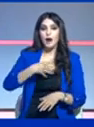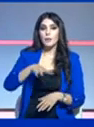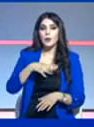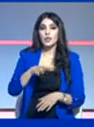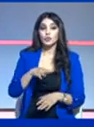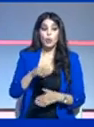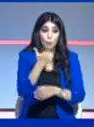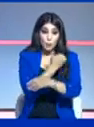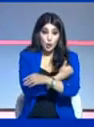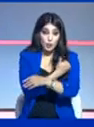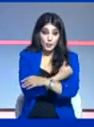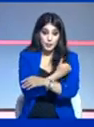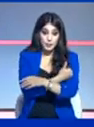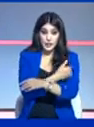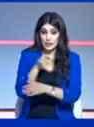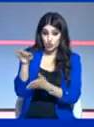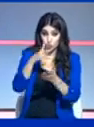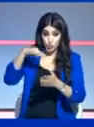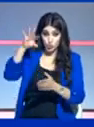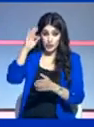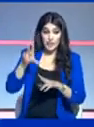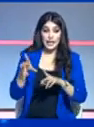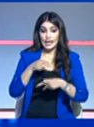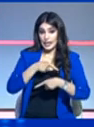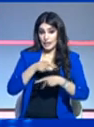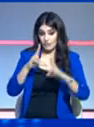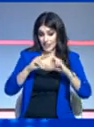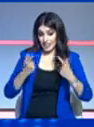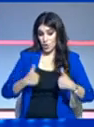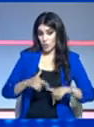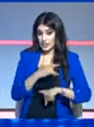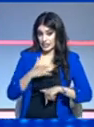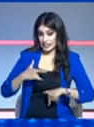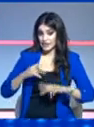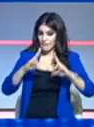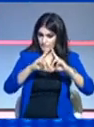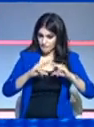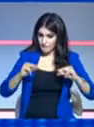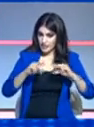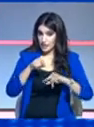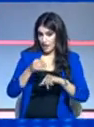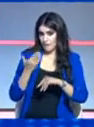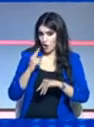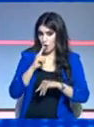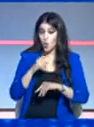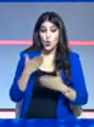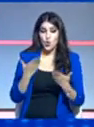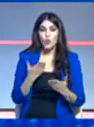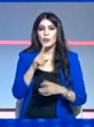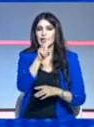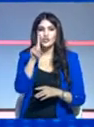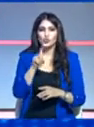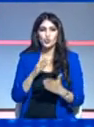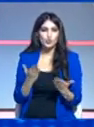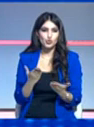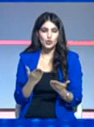جرعه من التلقيح، كما كشف عن ذلك وزير الصحه فوزي المهدي. اليوم التساؤل سيده